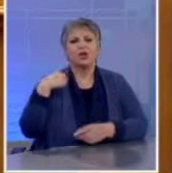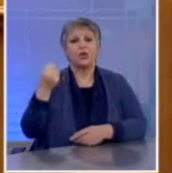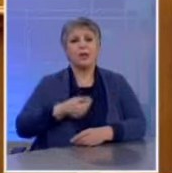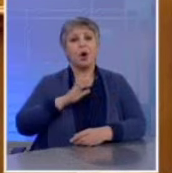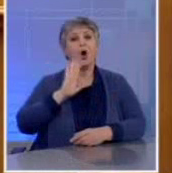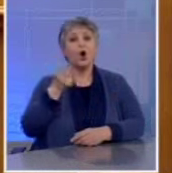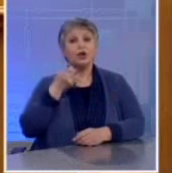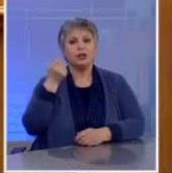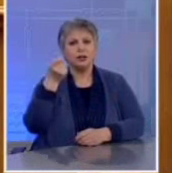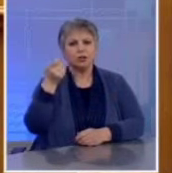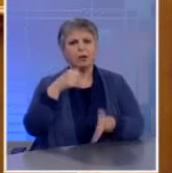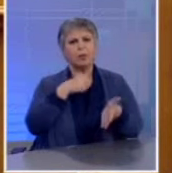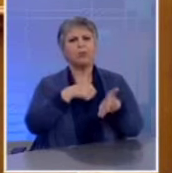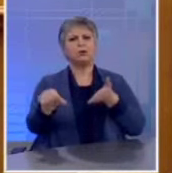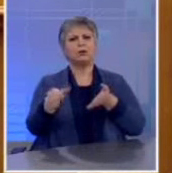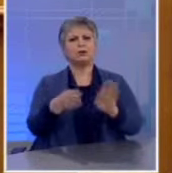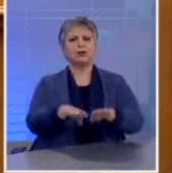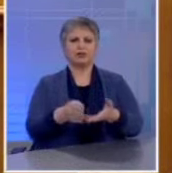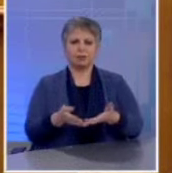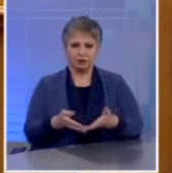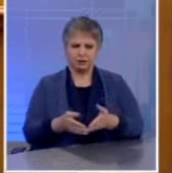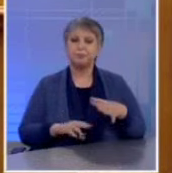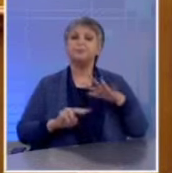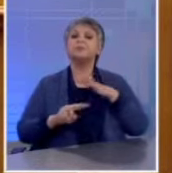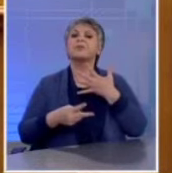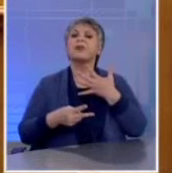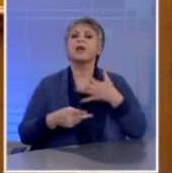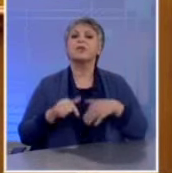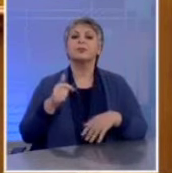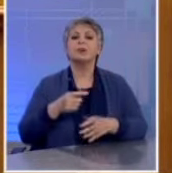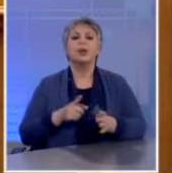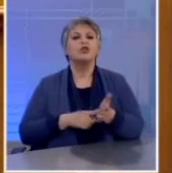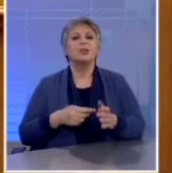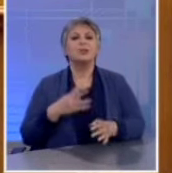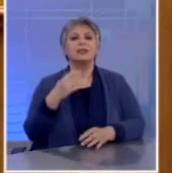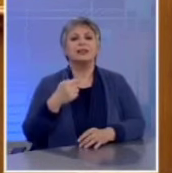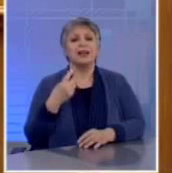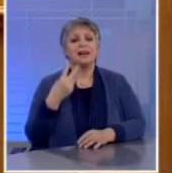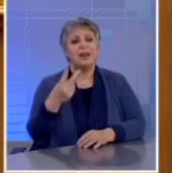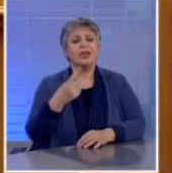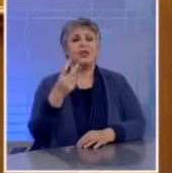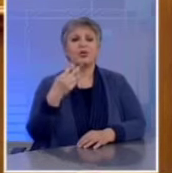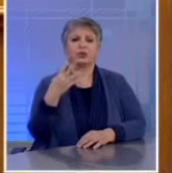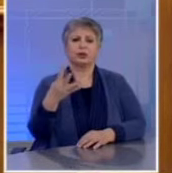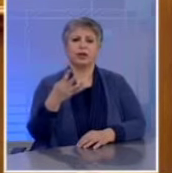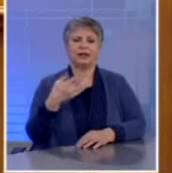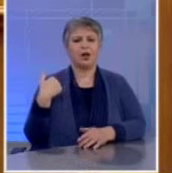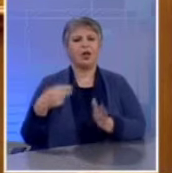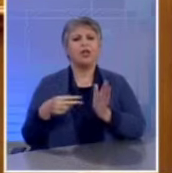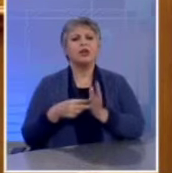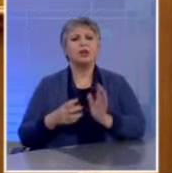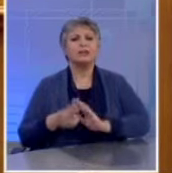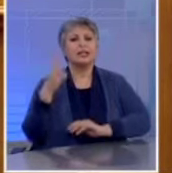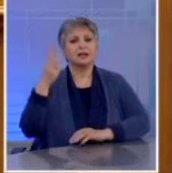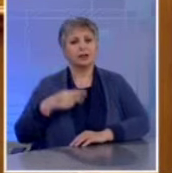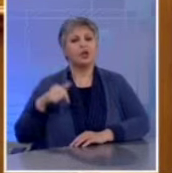αυτοδιοίκησης. Παρέμβαση νούμερο 7. Με το νόμο 4224-2013 απαλλάσσονται τα μέλη του Διοικητικού